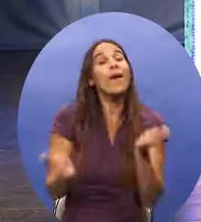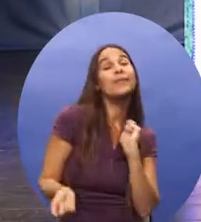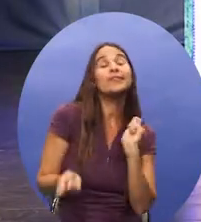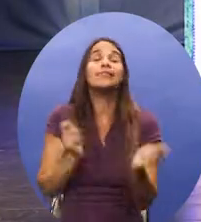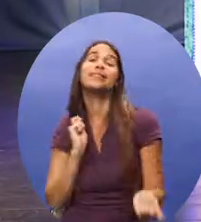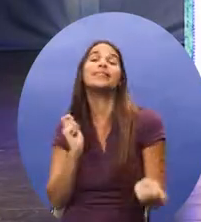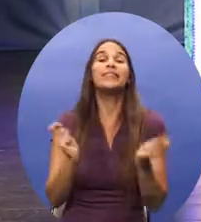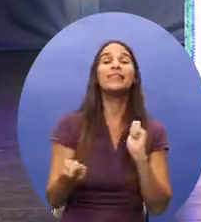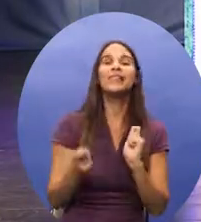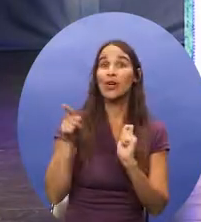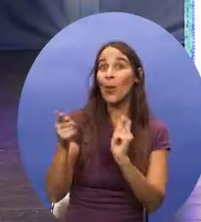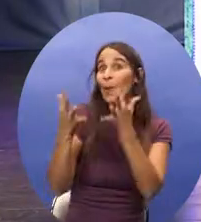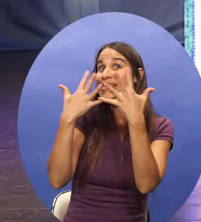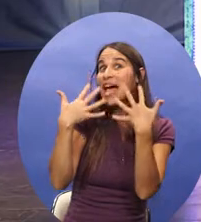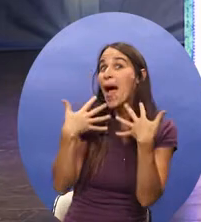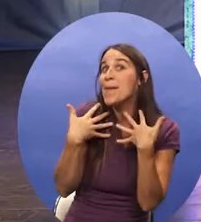לרקוד. הוא מספר לי ש...